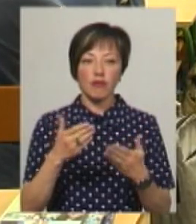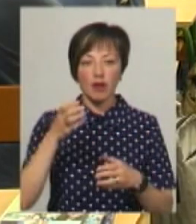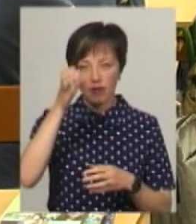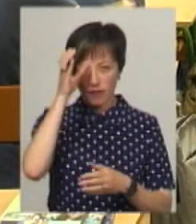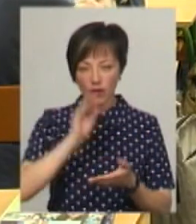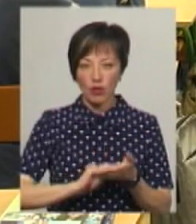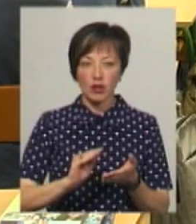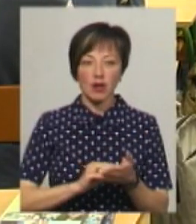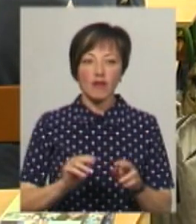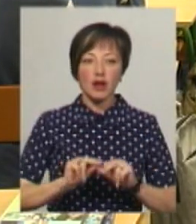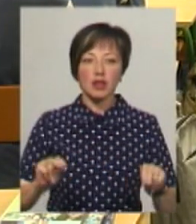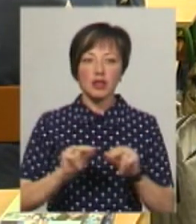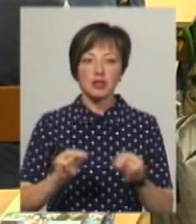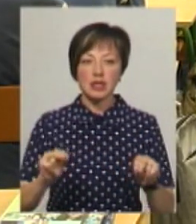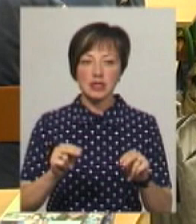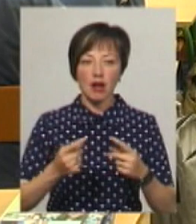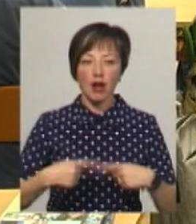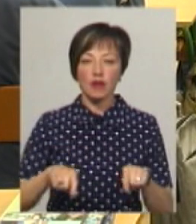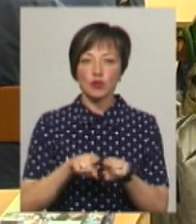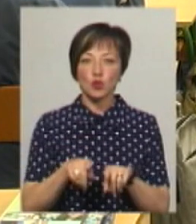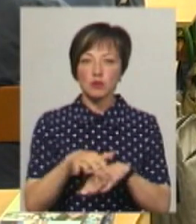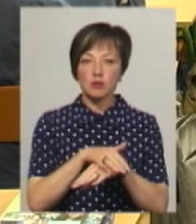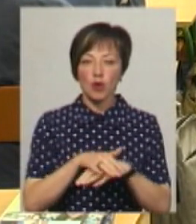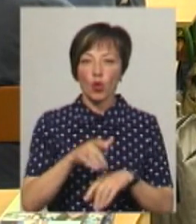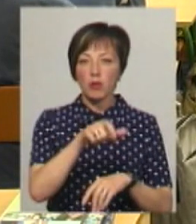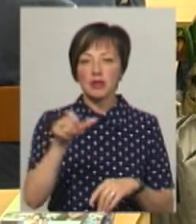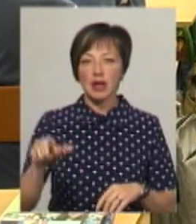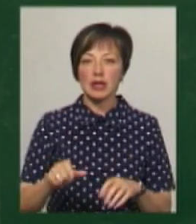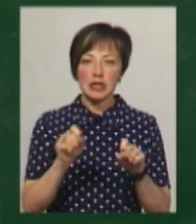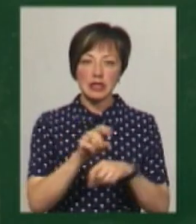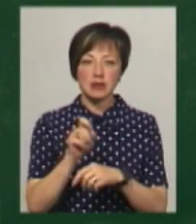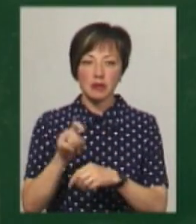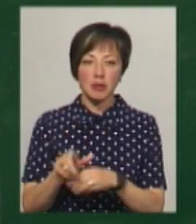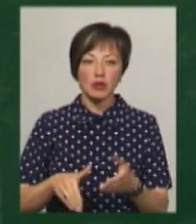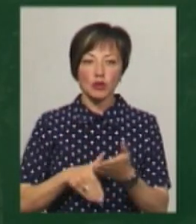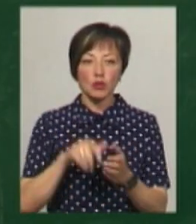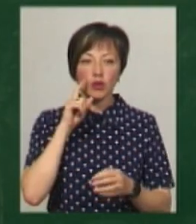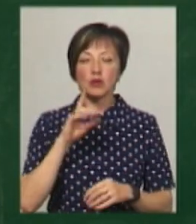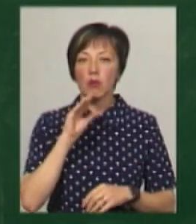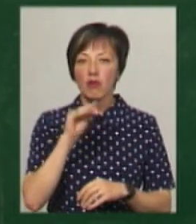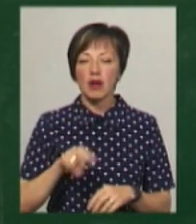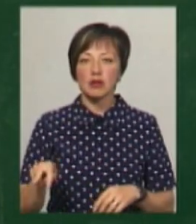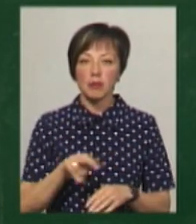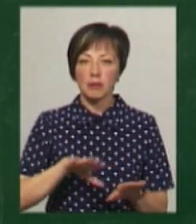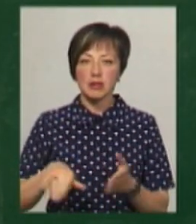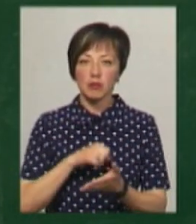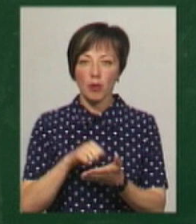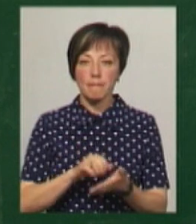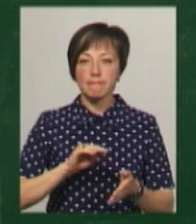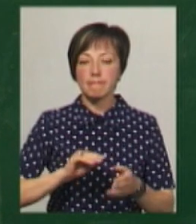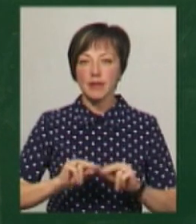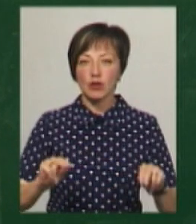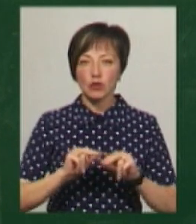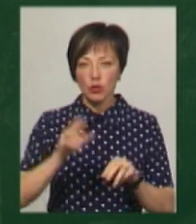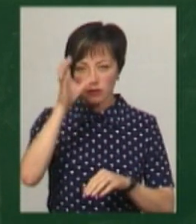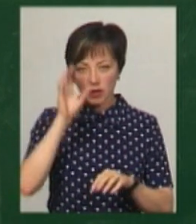Старший викладач кафедри суспільно-гуманітарних дисциплін, методист української мови та літератури обласного інституту післядипломної педагогічної освіти Світлана Мандзюк